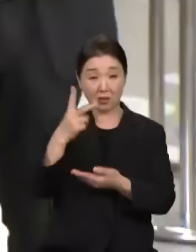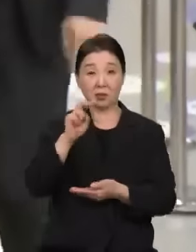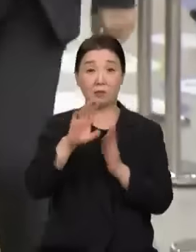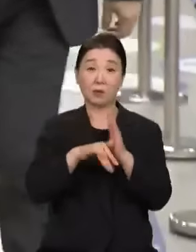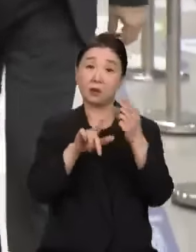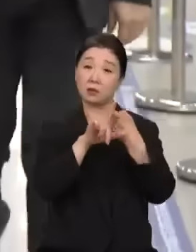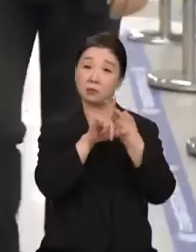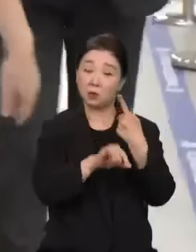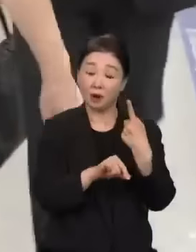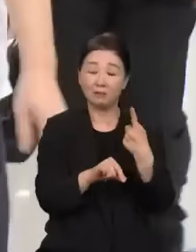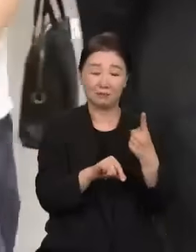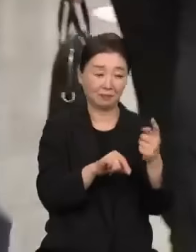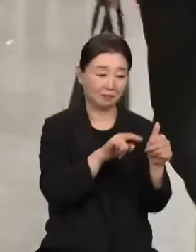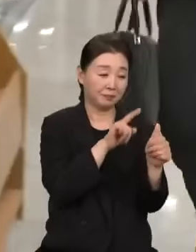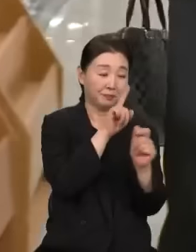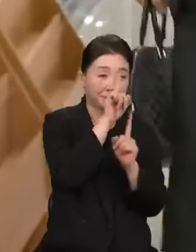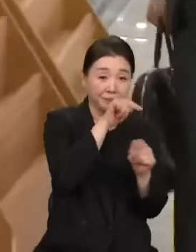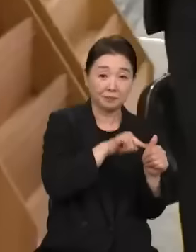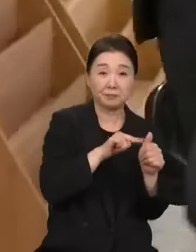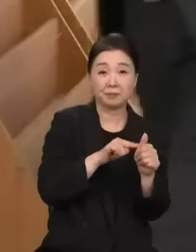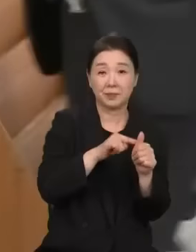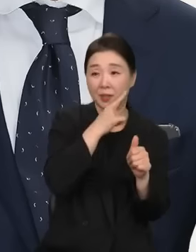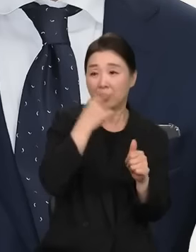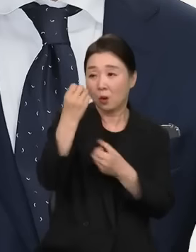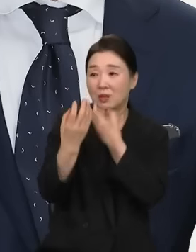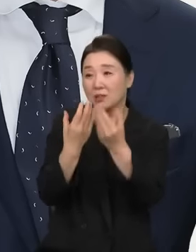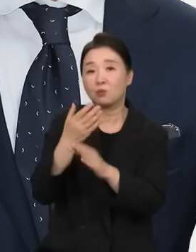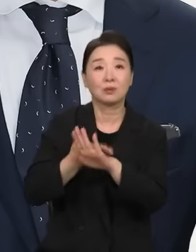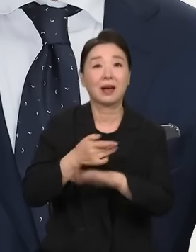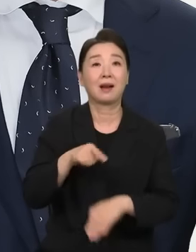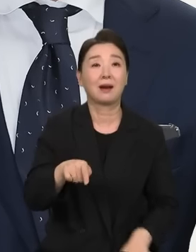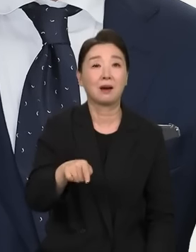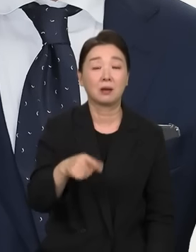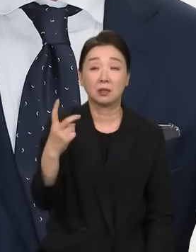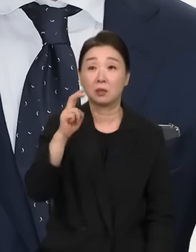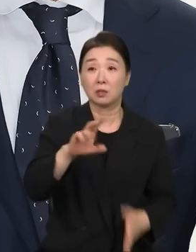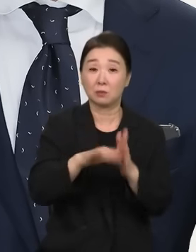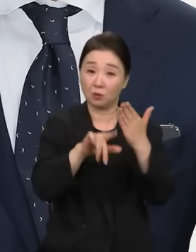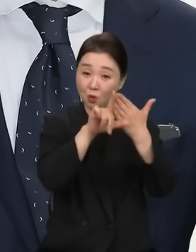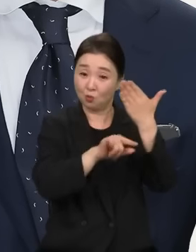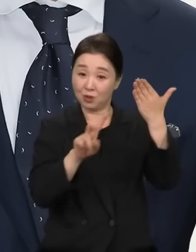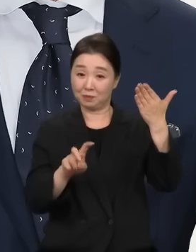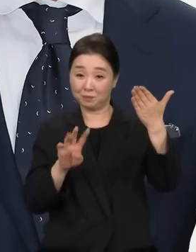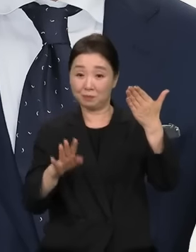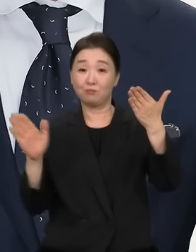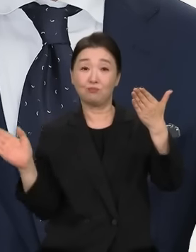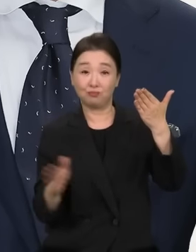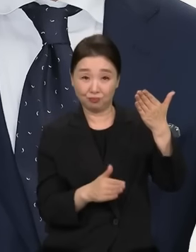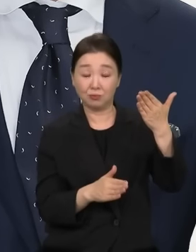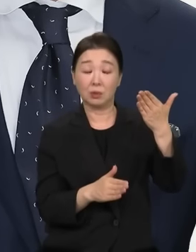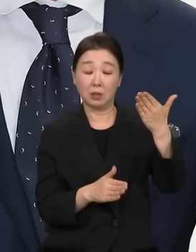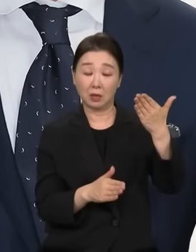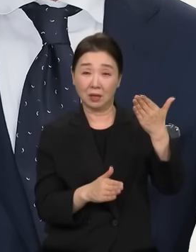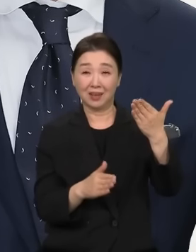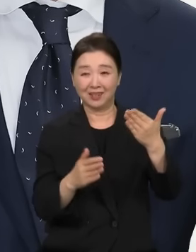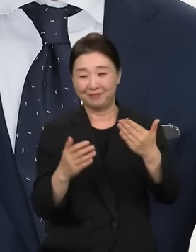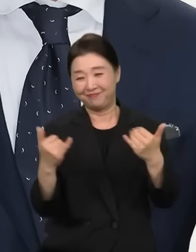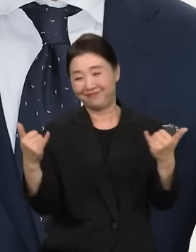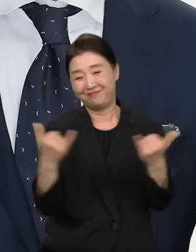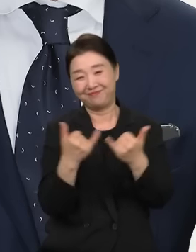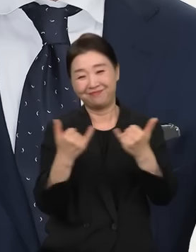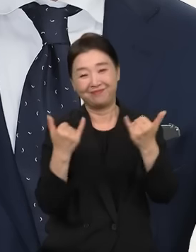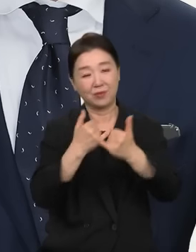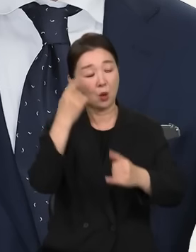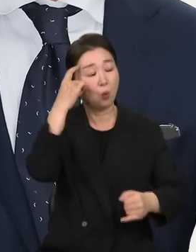11월 이시의 검찰 진술은 다릅니다 검찰은 2020년 9월 23일부터 김건희와 많은 통화를 한